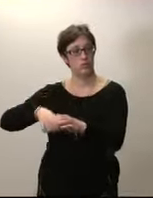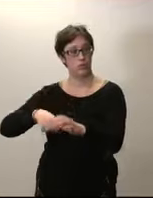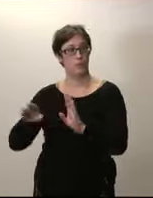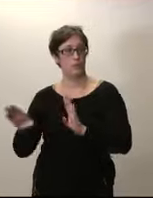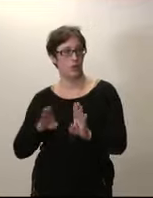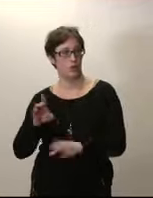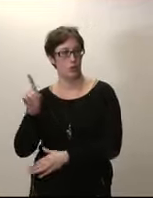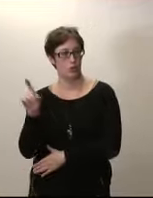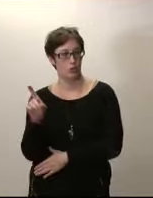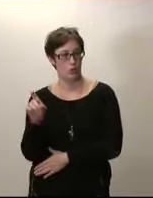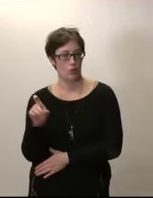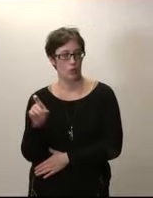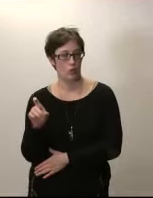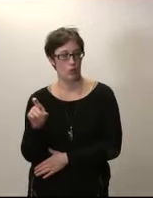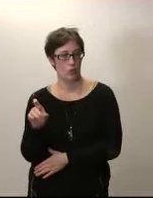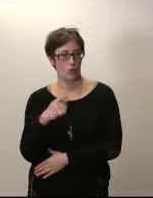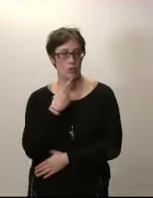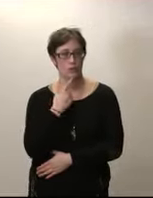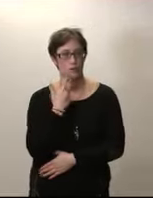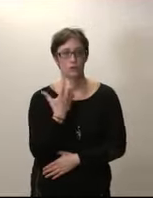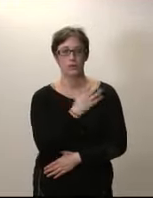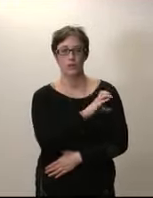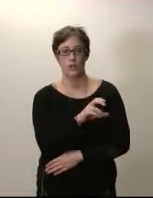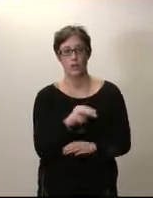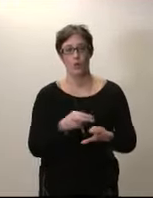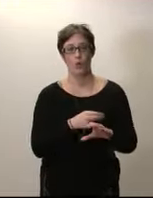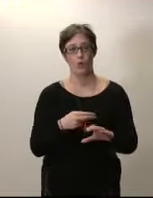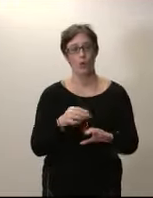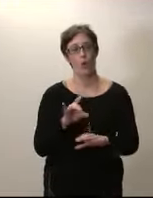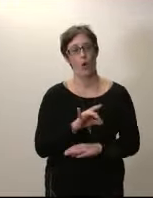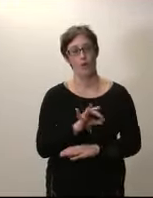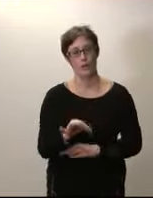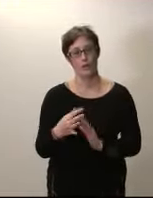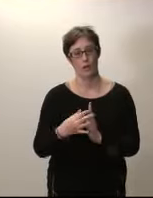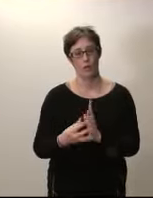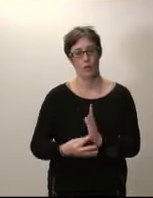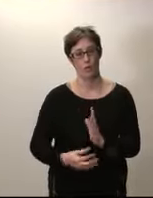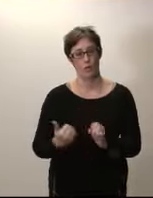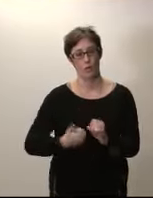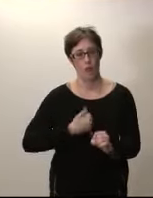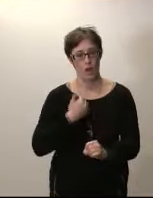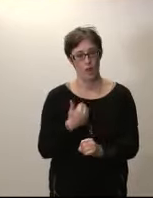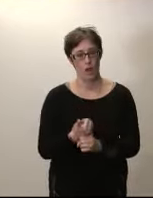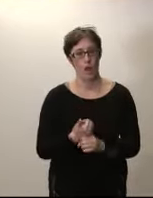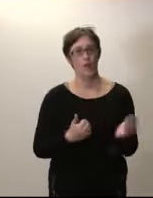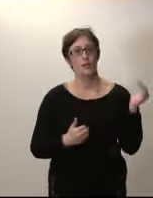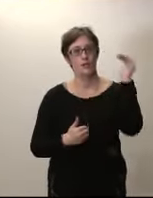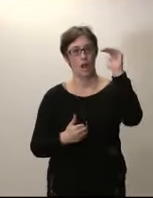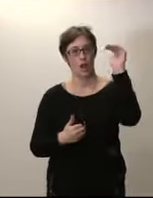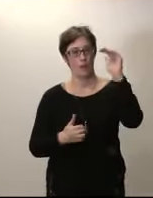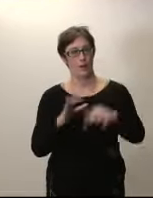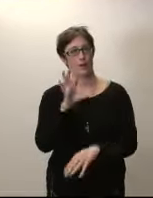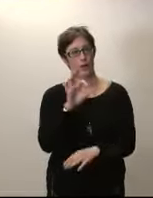rapport, c'est-à-dire 500 euros hors taxe pour l'abonnement annuel, 50 euros par saisine, 130 euros